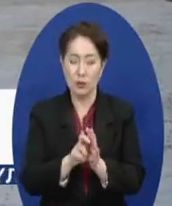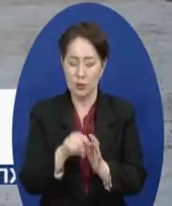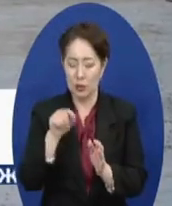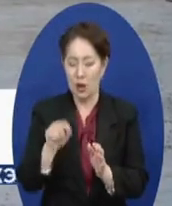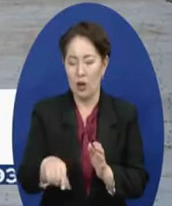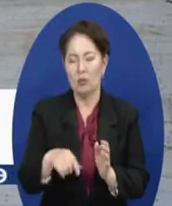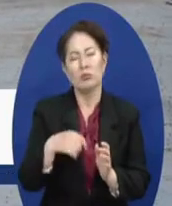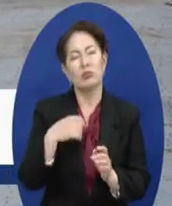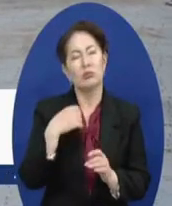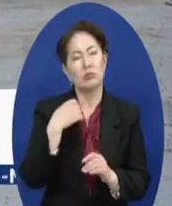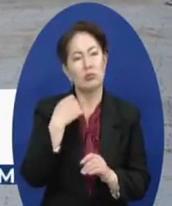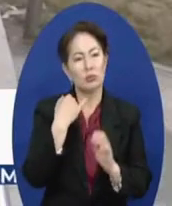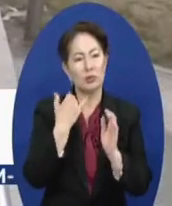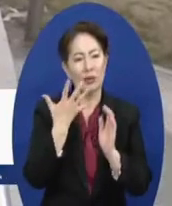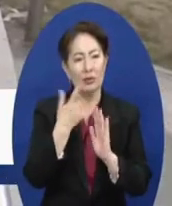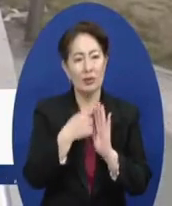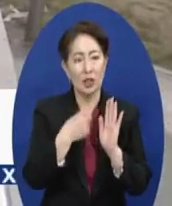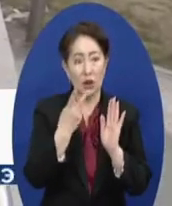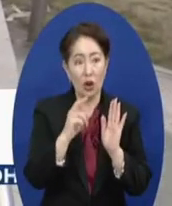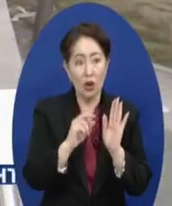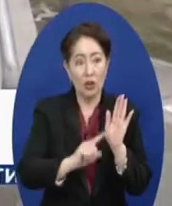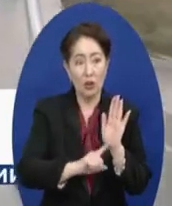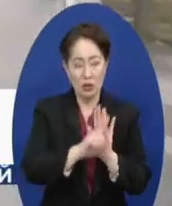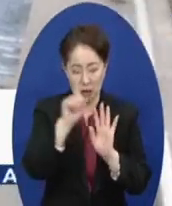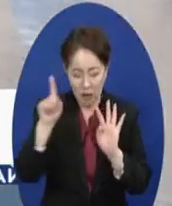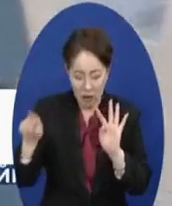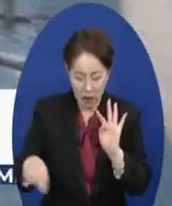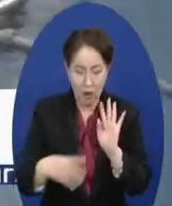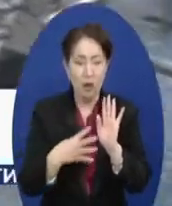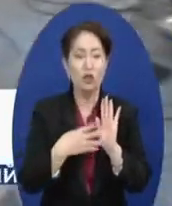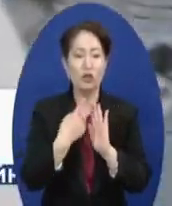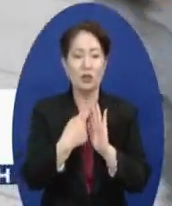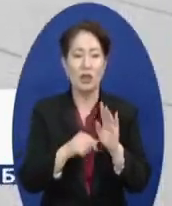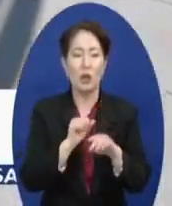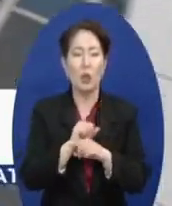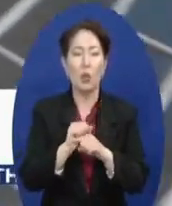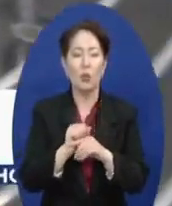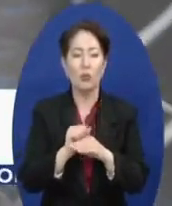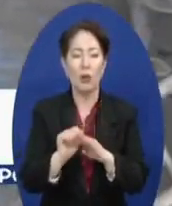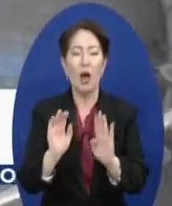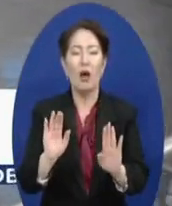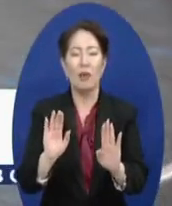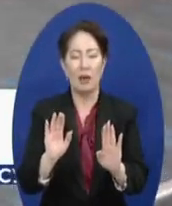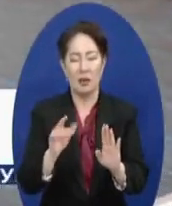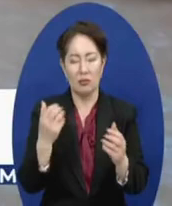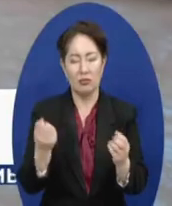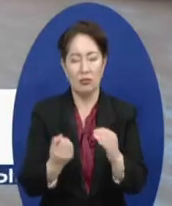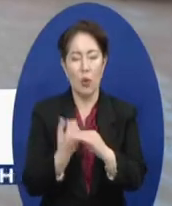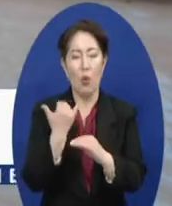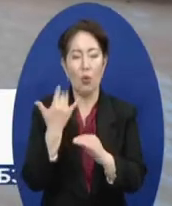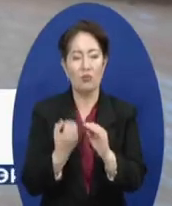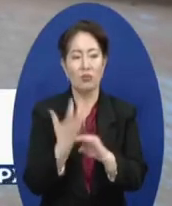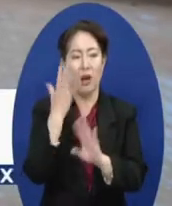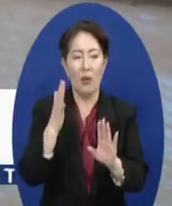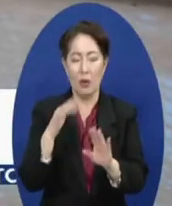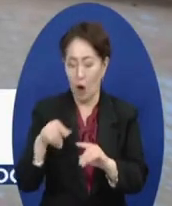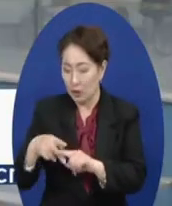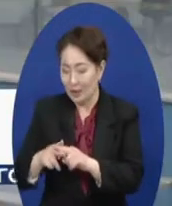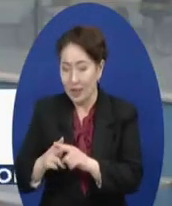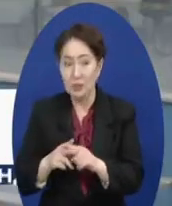20-оос эхлэн 9-р сар хүртэл өдөр бүр хэвийн ажиллана. Бэлтгэл ажлыг хангах хүрээнд хот төвчлэлтийн газраас засвар шинжилгээ хийж